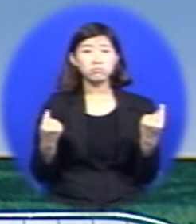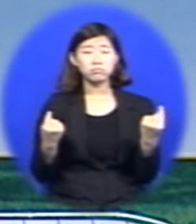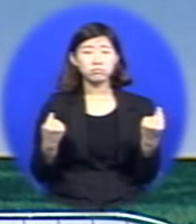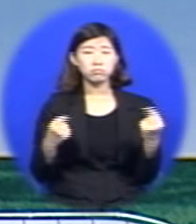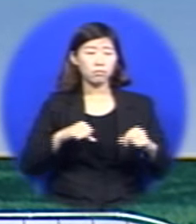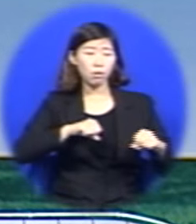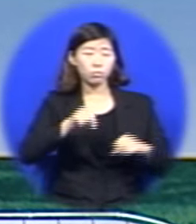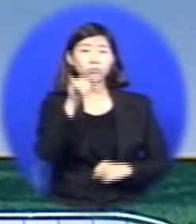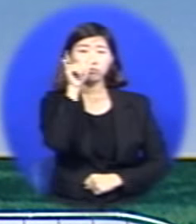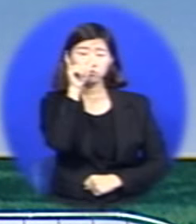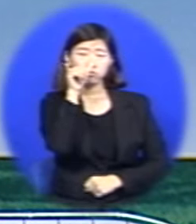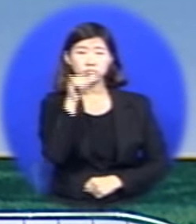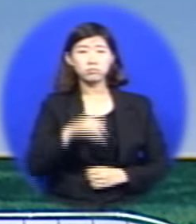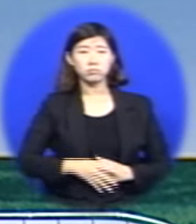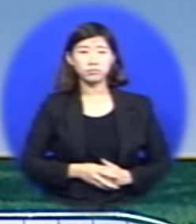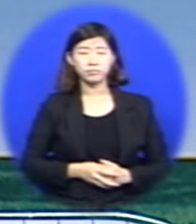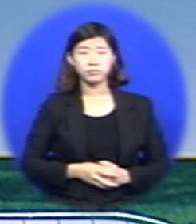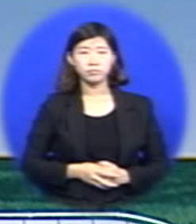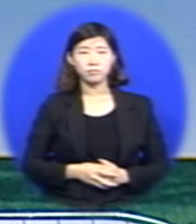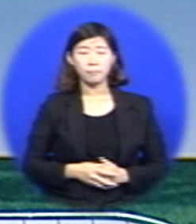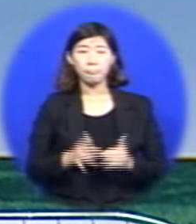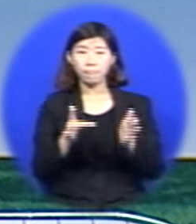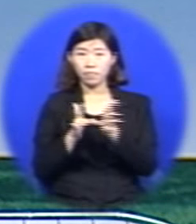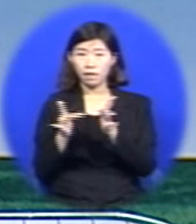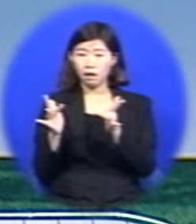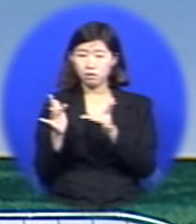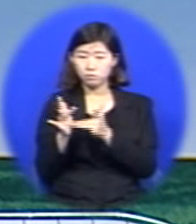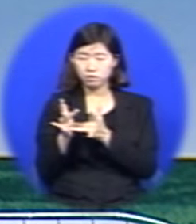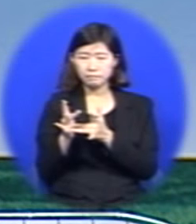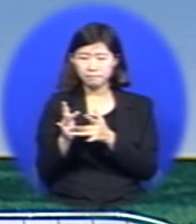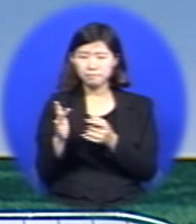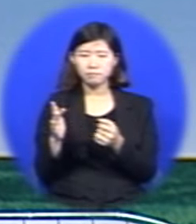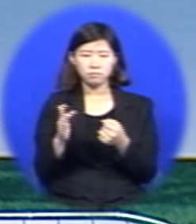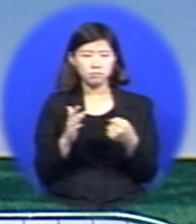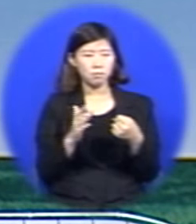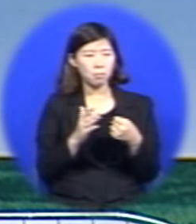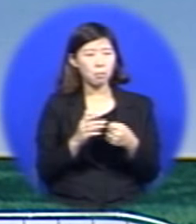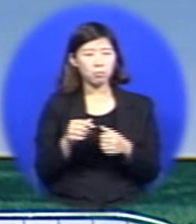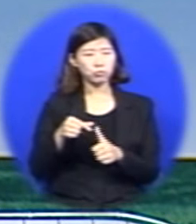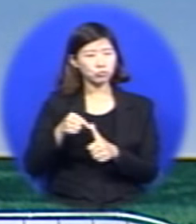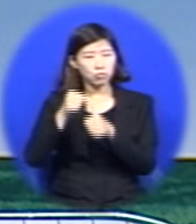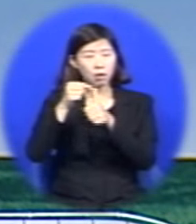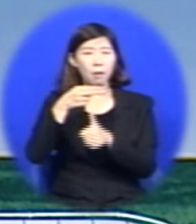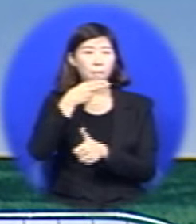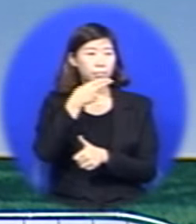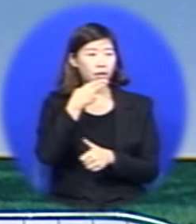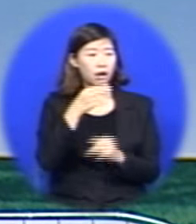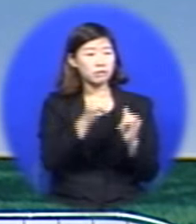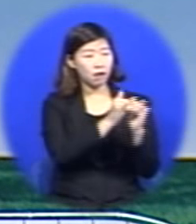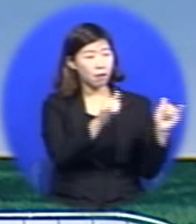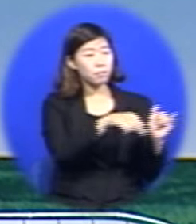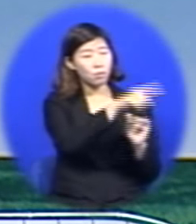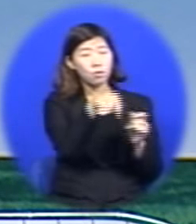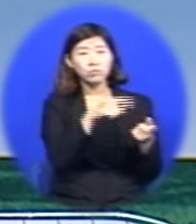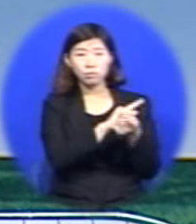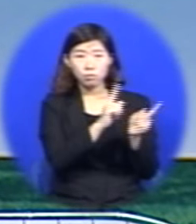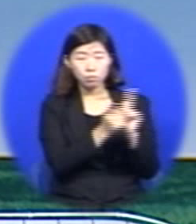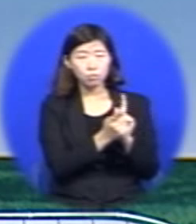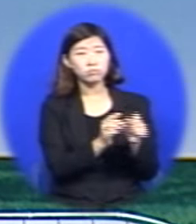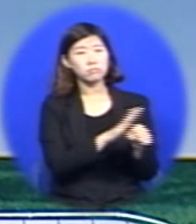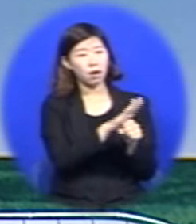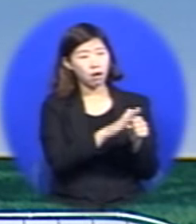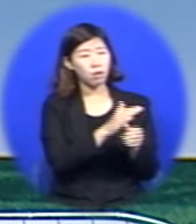예수님 때문에 구원받은 그런 사람이 아니라도 자기들을 아는 사람들끼리 사랑하고